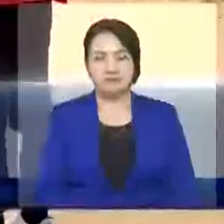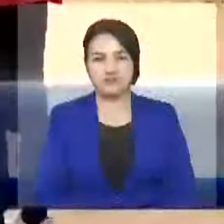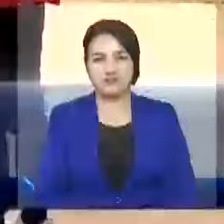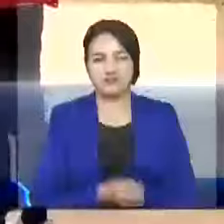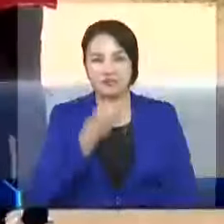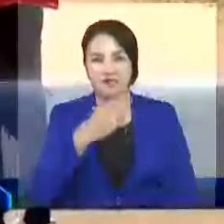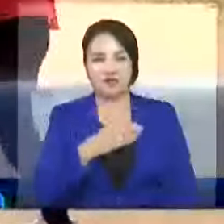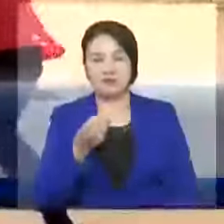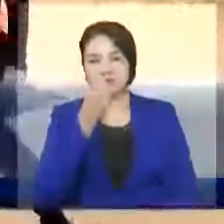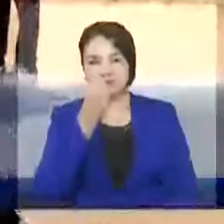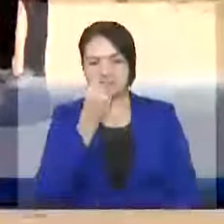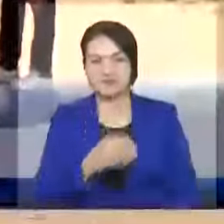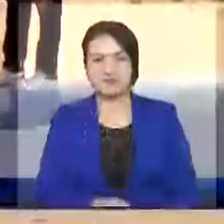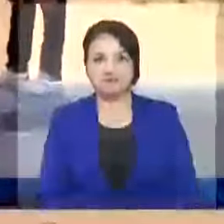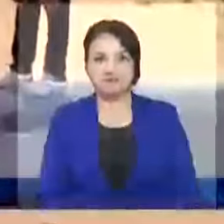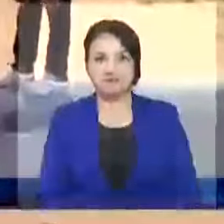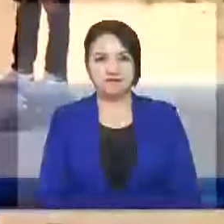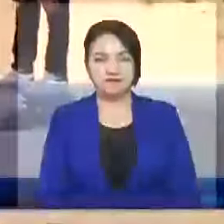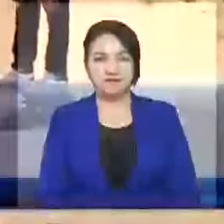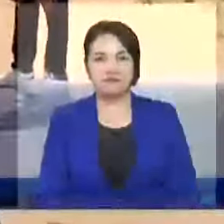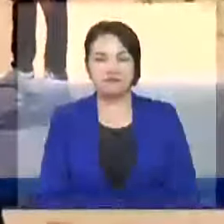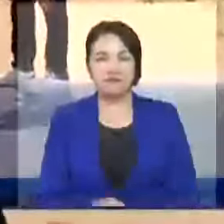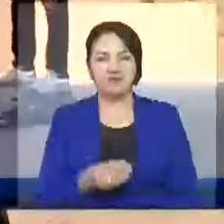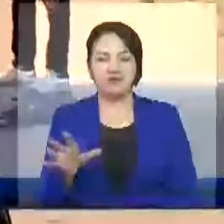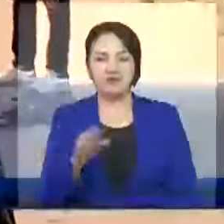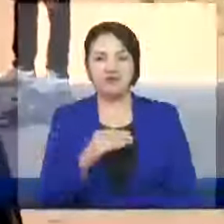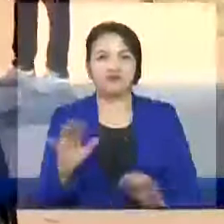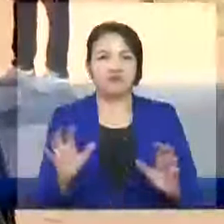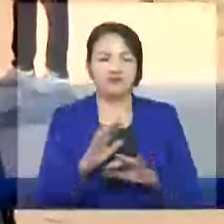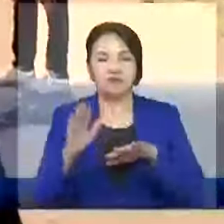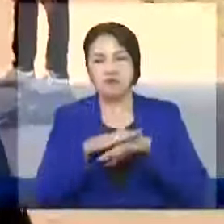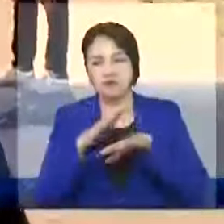Здесь хорошее питание, хорошо относятся к нам.